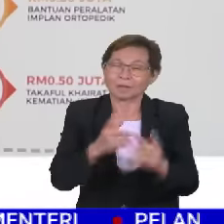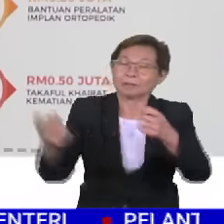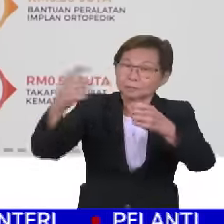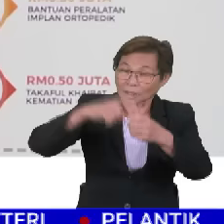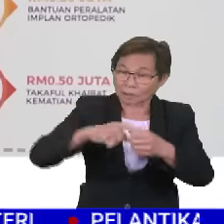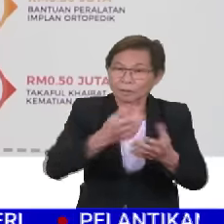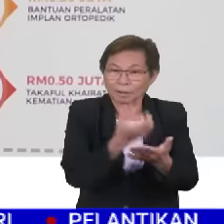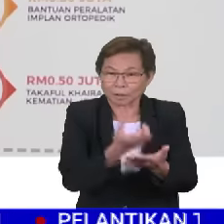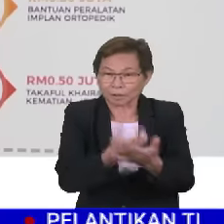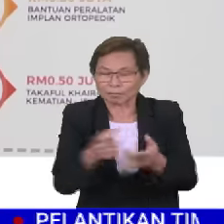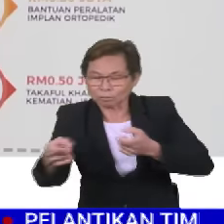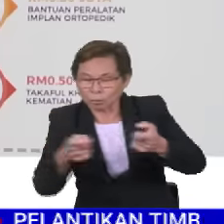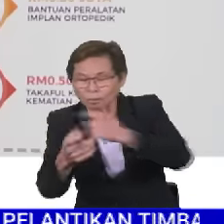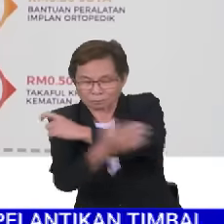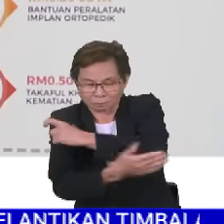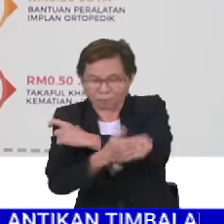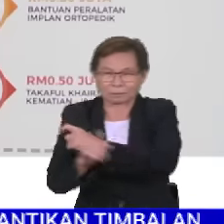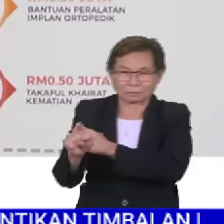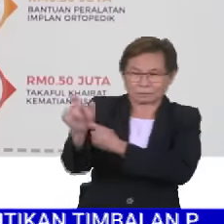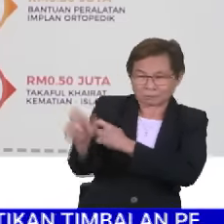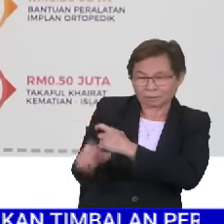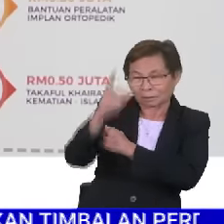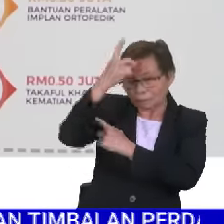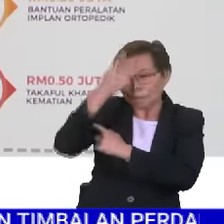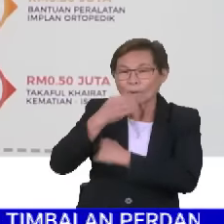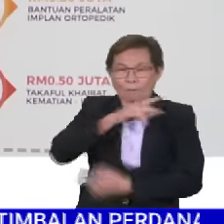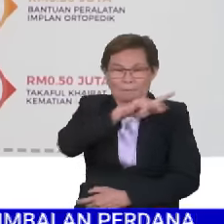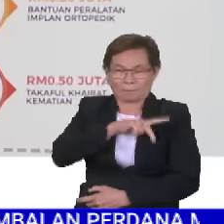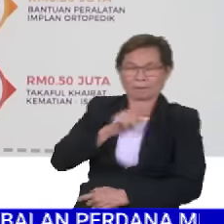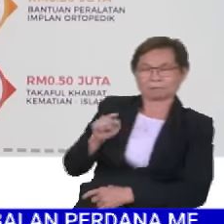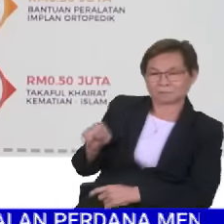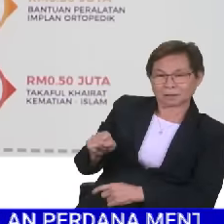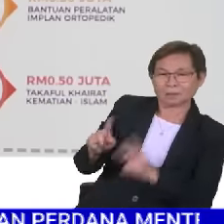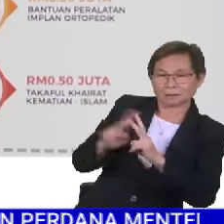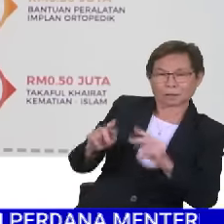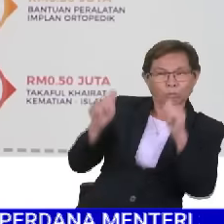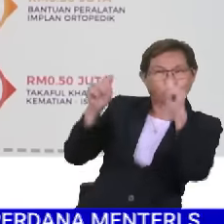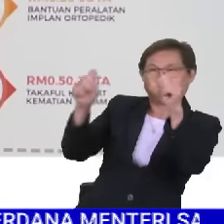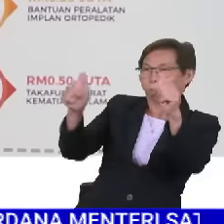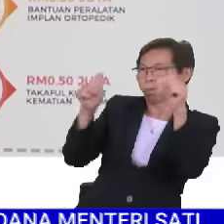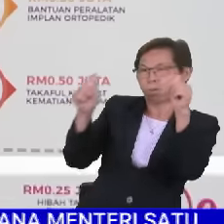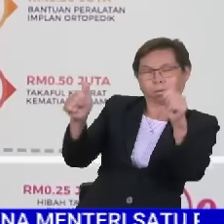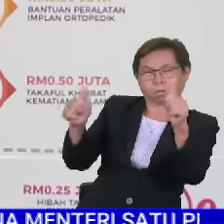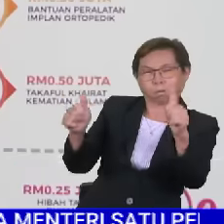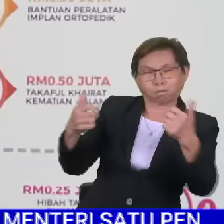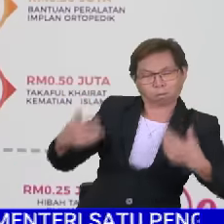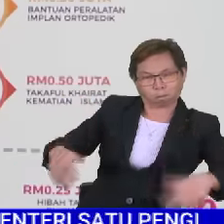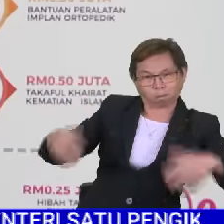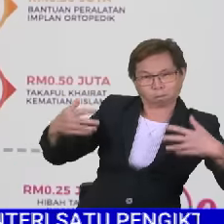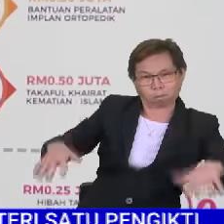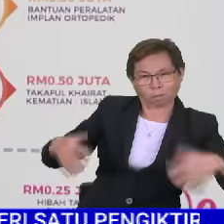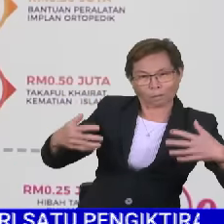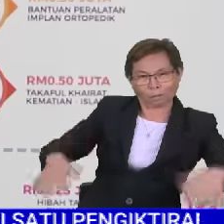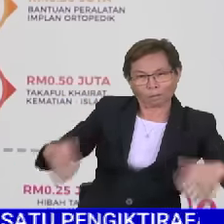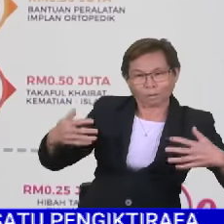ekonomi dan juga pentadbiran negara lah. Dari segi kepribadian beliau, beliau bukan seorang yang sangat-sangat hebat, sangat hebat